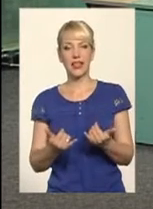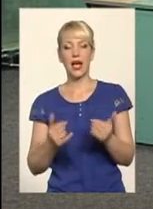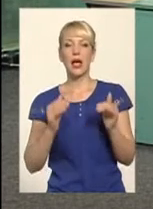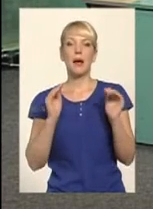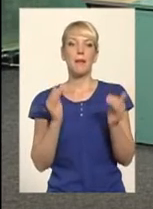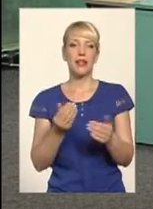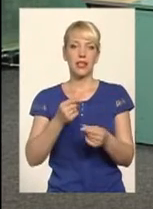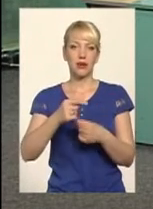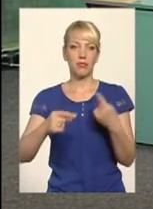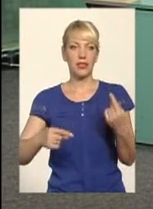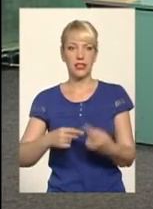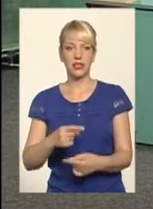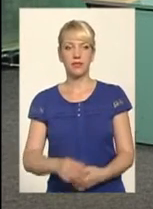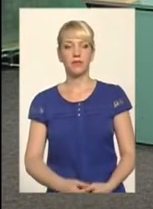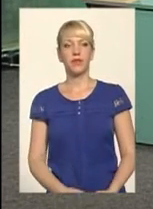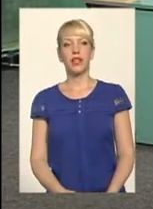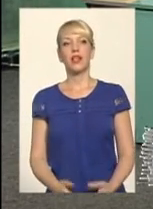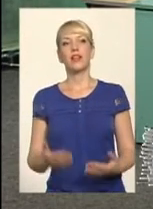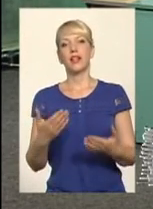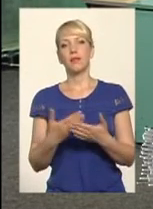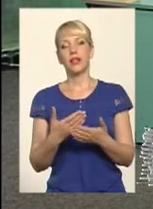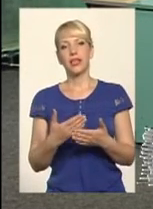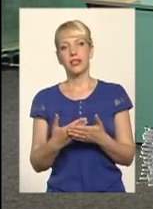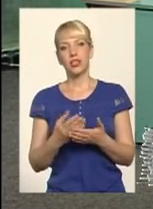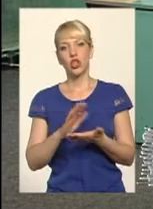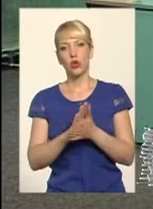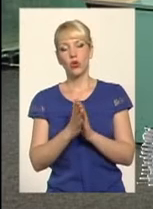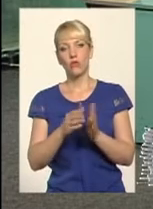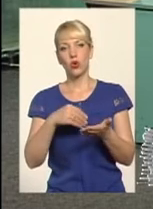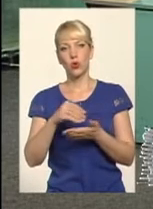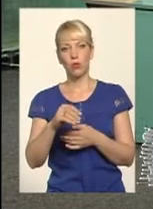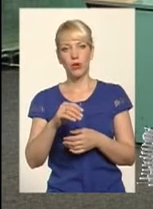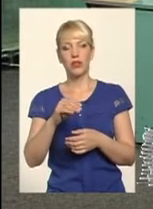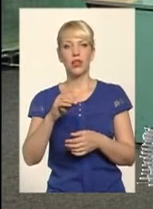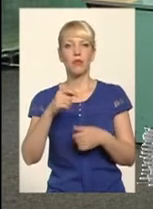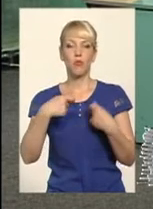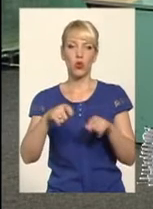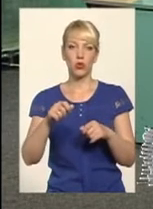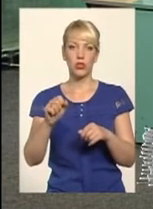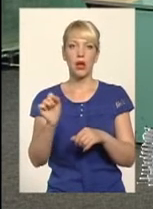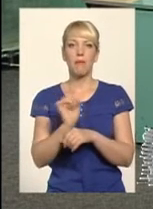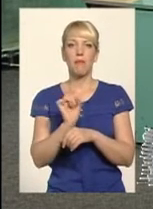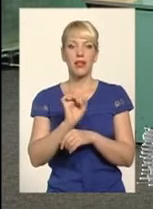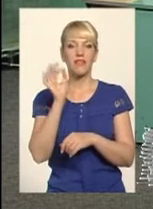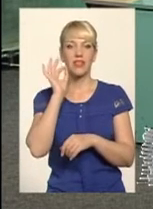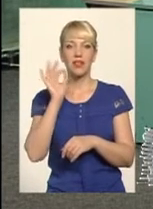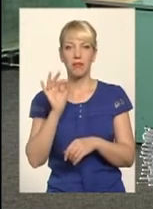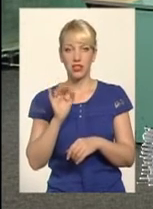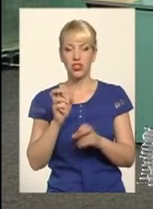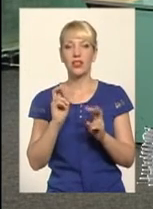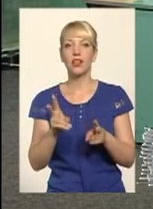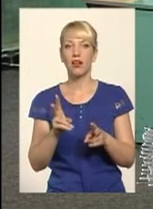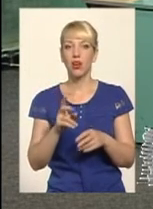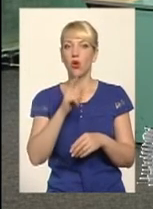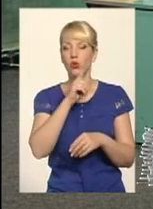і середньої руки підприємства. Так. Ви знаєте, наприклад, договір куплі там, продажу машини в Німеччині, автомобіля. Стандартний договір. Ніхто